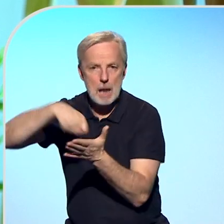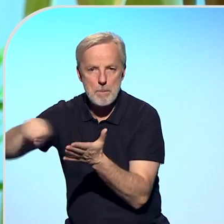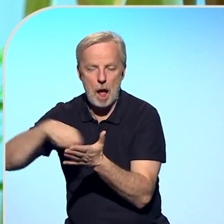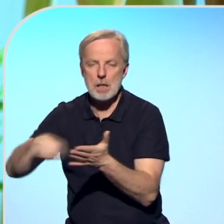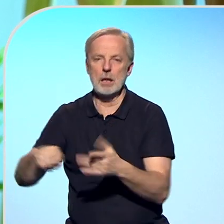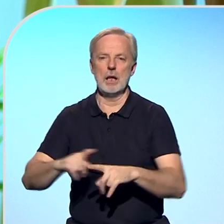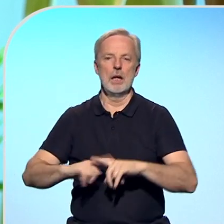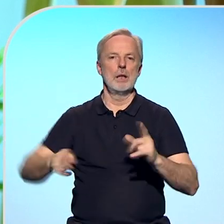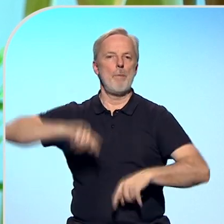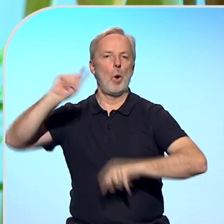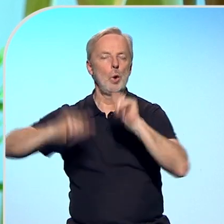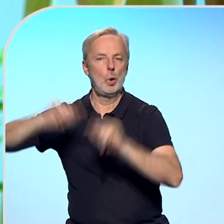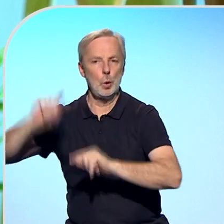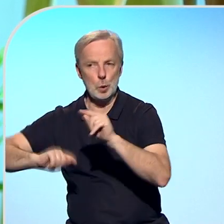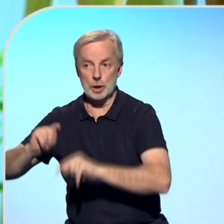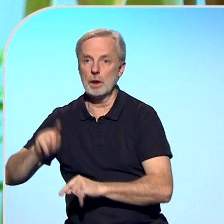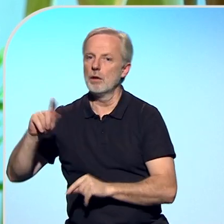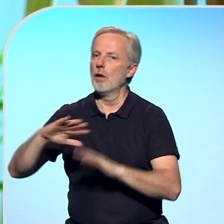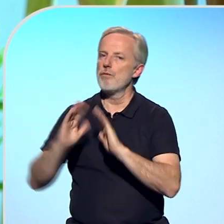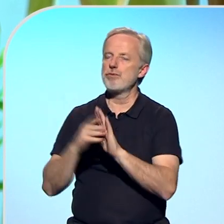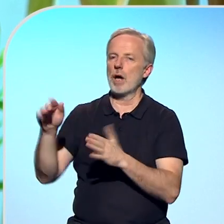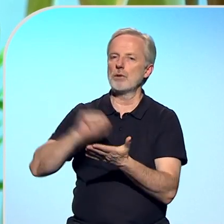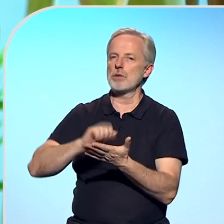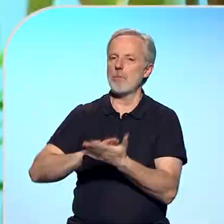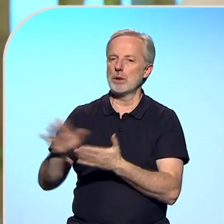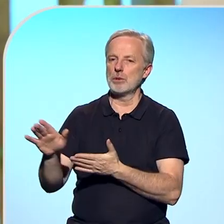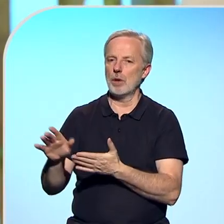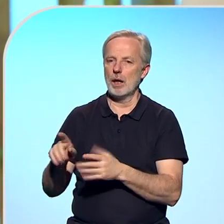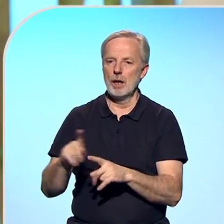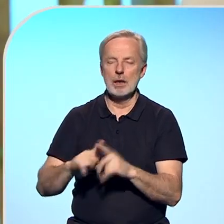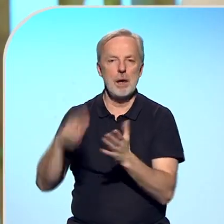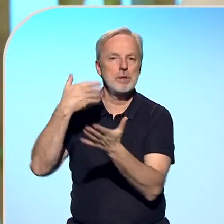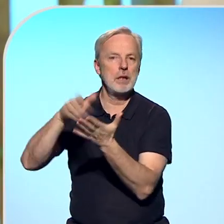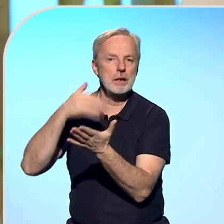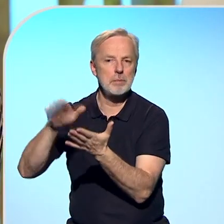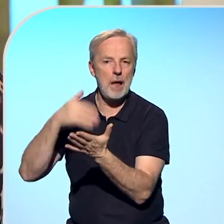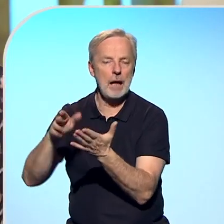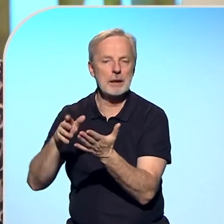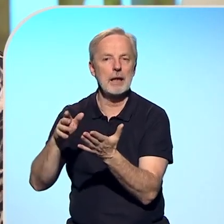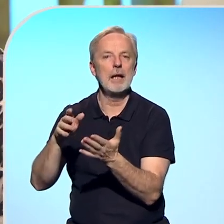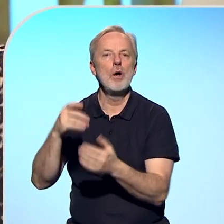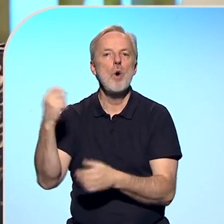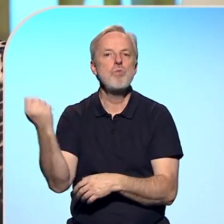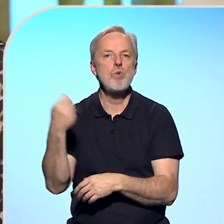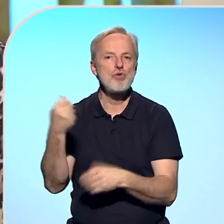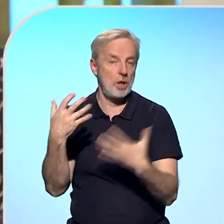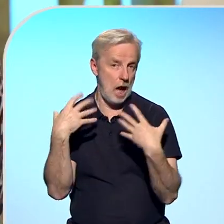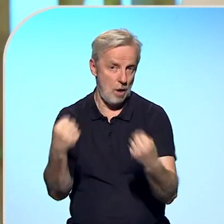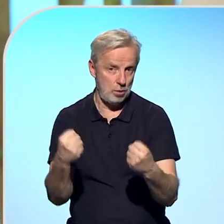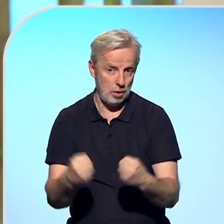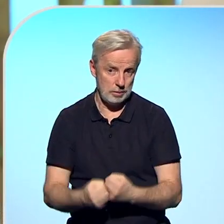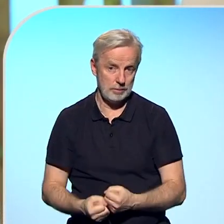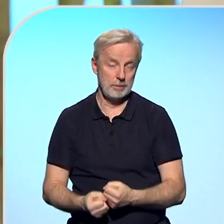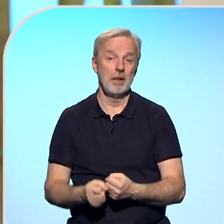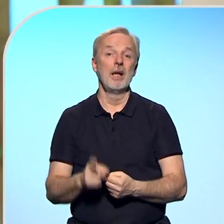mesiacov môže viesť k zamietnutiu žiadosti. Takže ako třeba splátka leasingu auta. Napríklad. To znamená, takže toto je vlastně takový ta přípravná